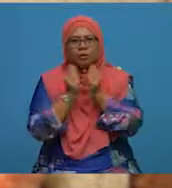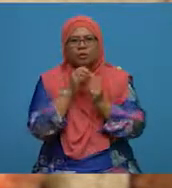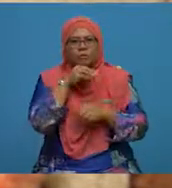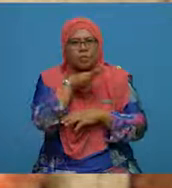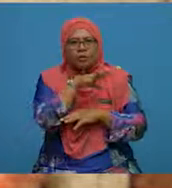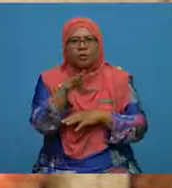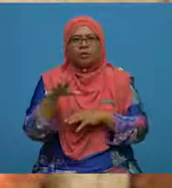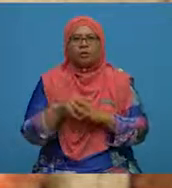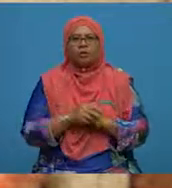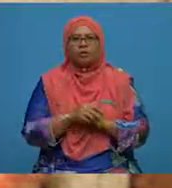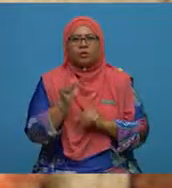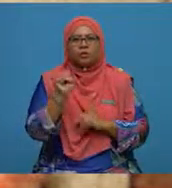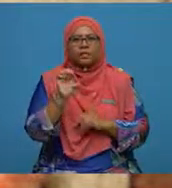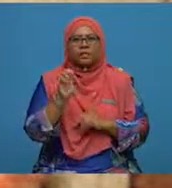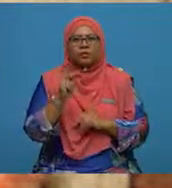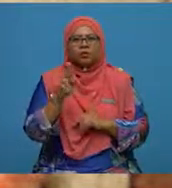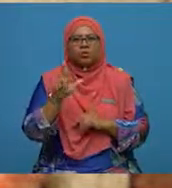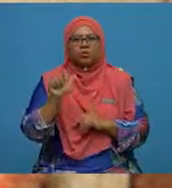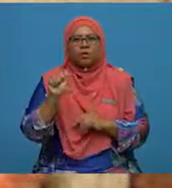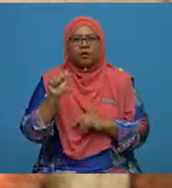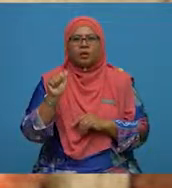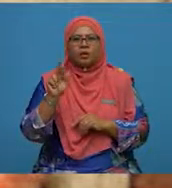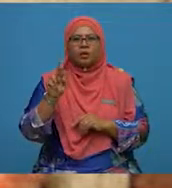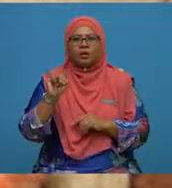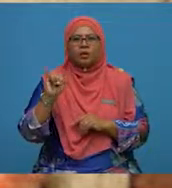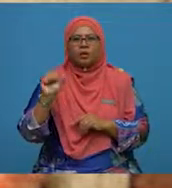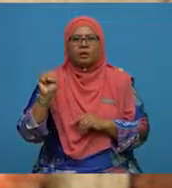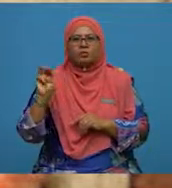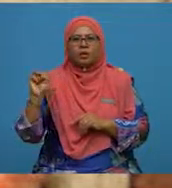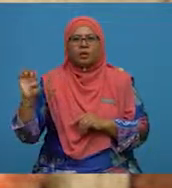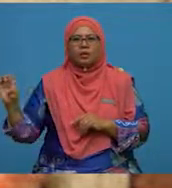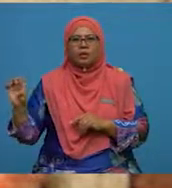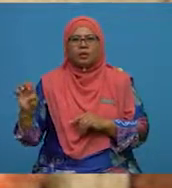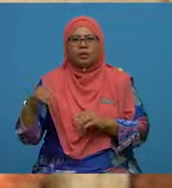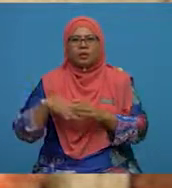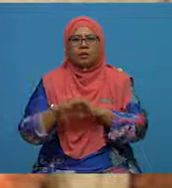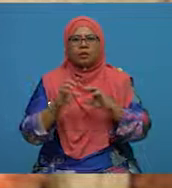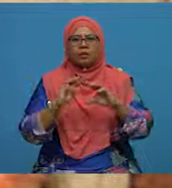pengaruh sekularisme dalam kalangan rakyat Mesir.